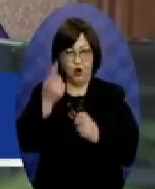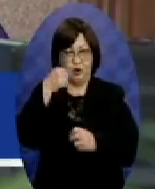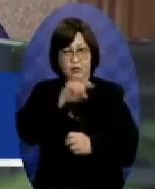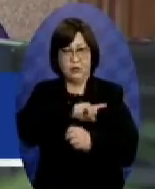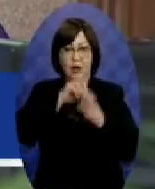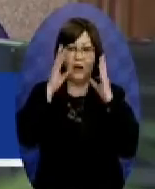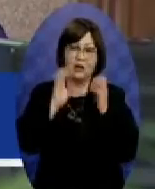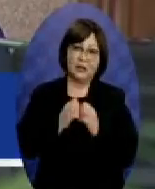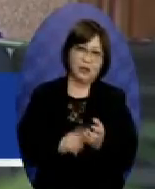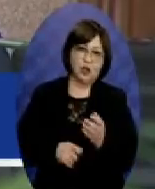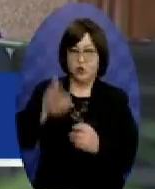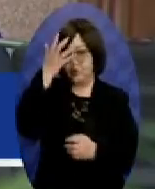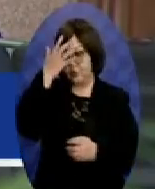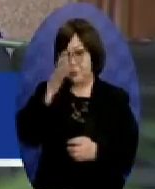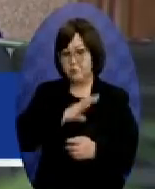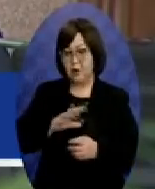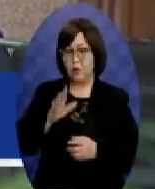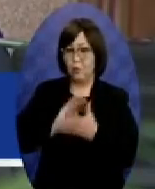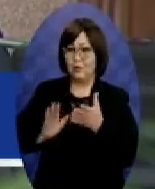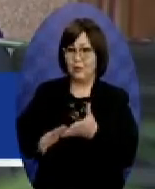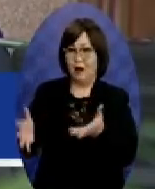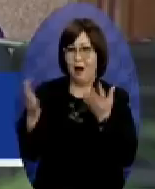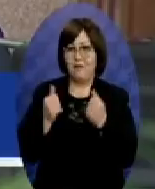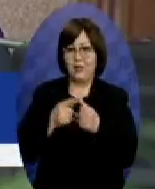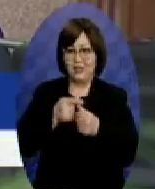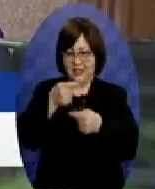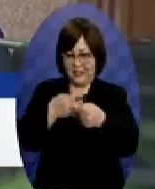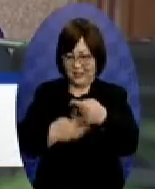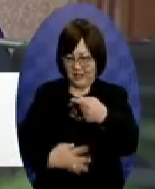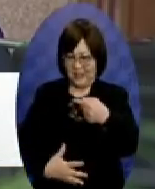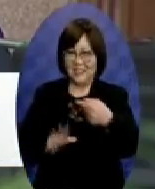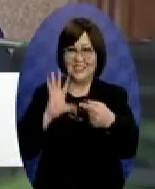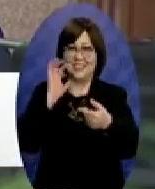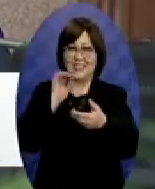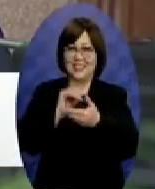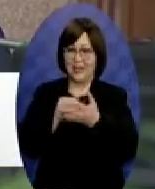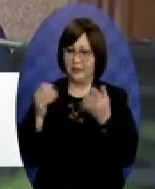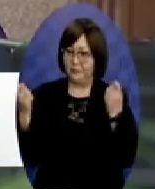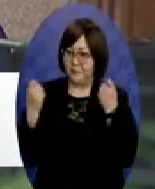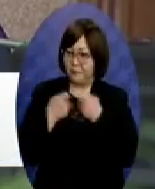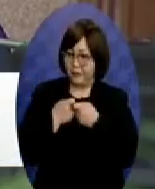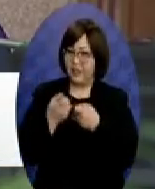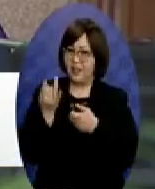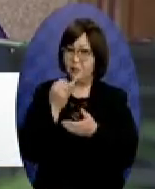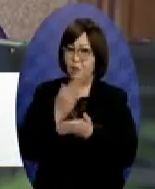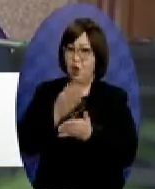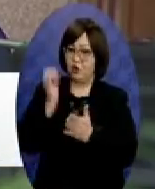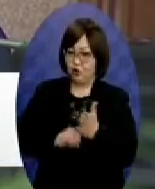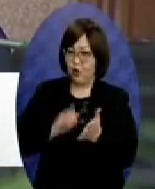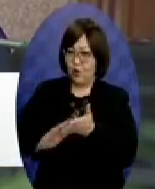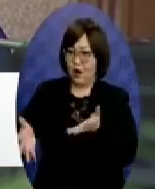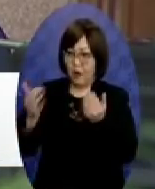худалдан авах жагсаалтыг стандартын хамт гаргаж зарлах ёстой. Энийгөө хуулинд хийгээд өгч юм бол дараа